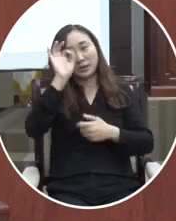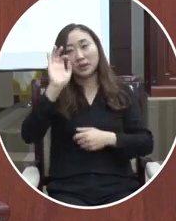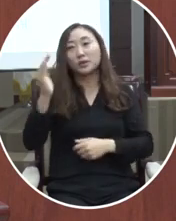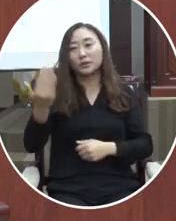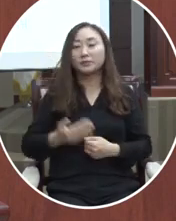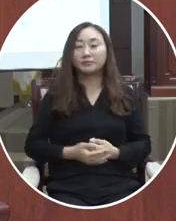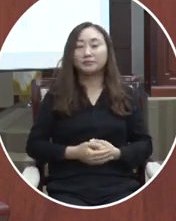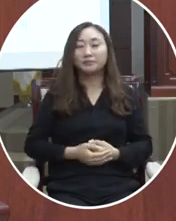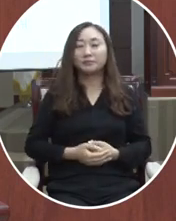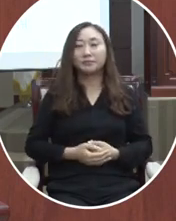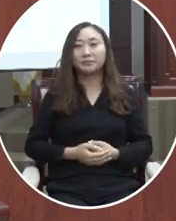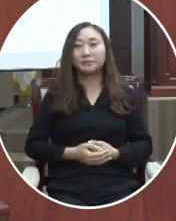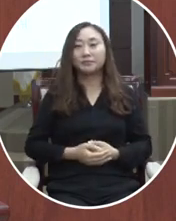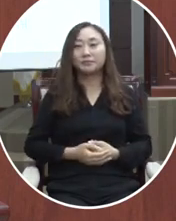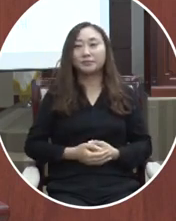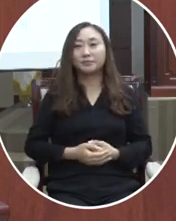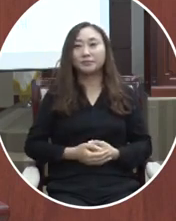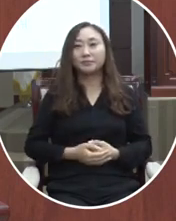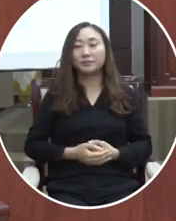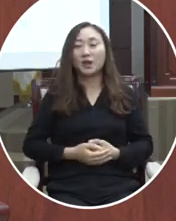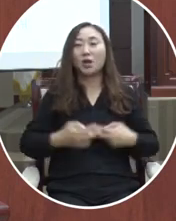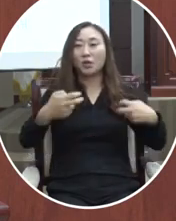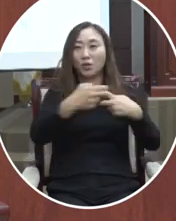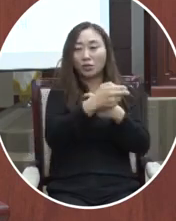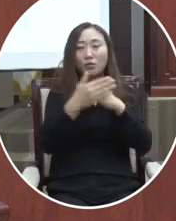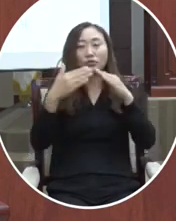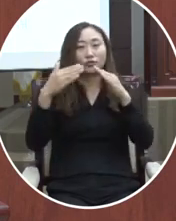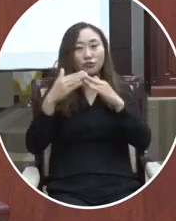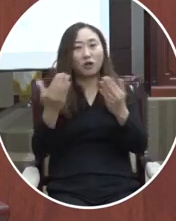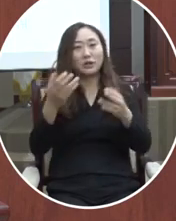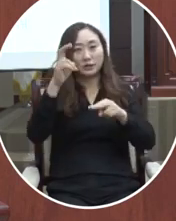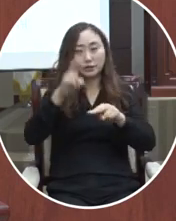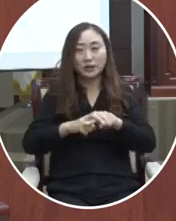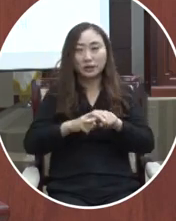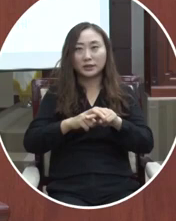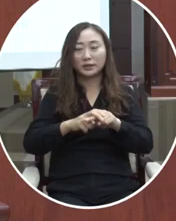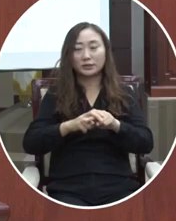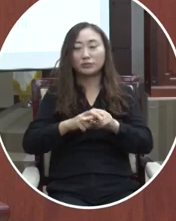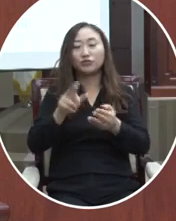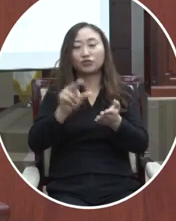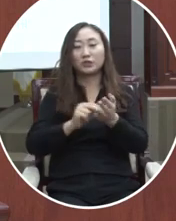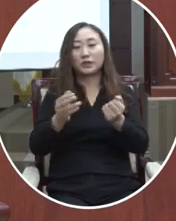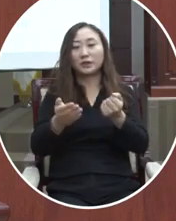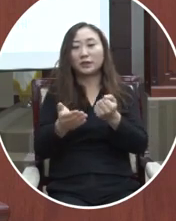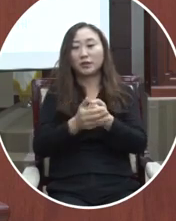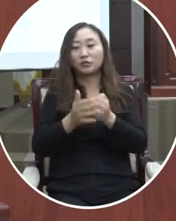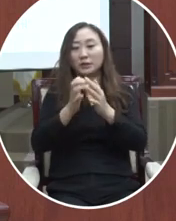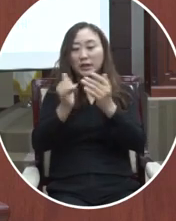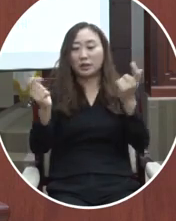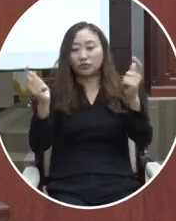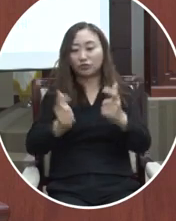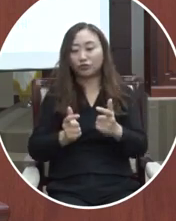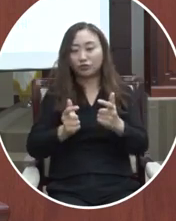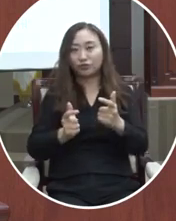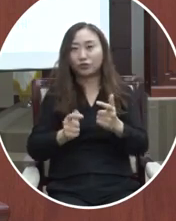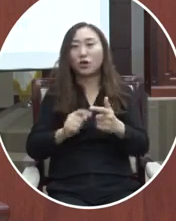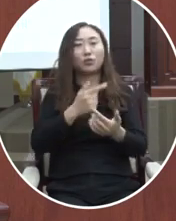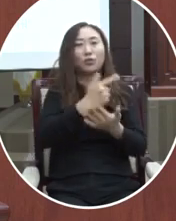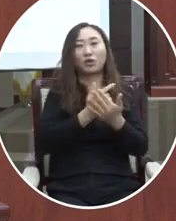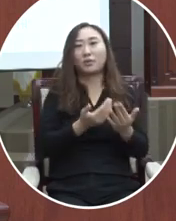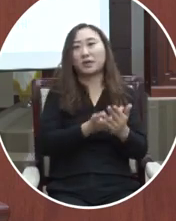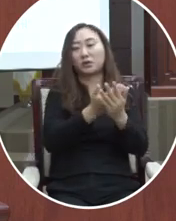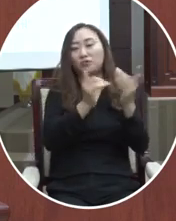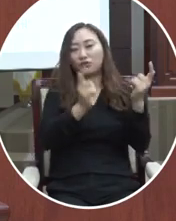것입니다. 교통, 주거 및 일자리 문제 등으로 인한 인구 감소는 노원의 발전을 저하는 요인이 되고